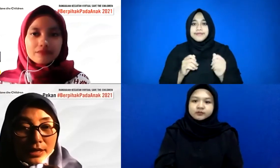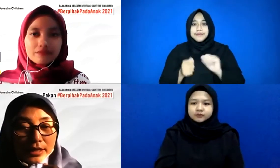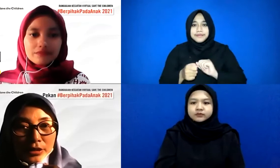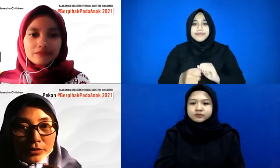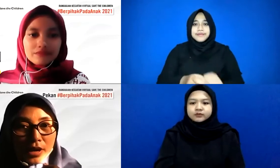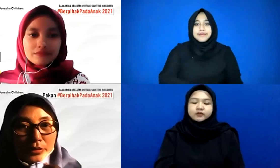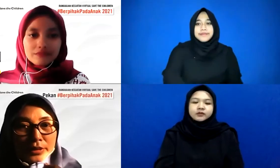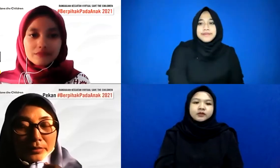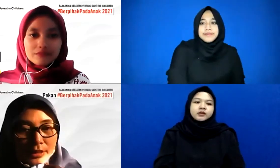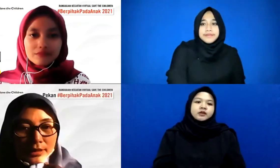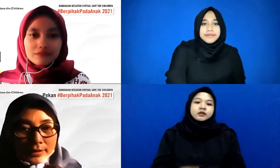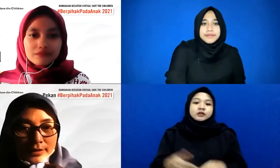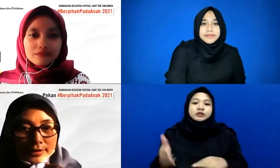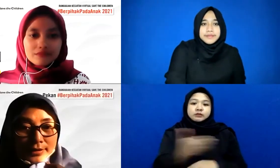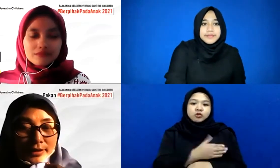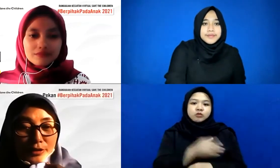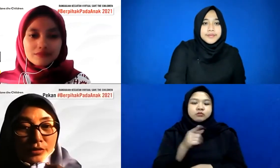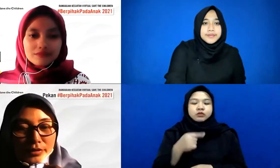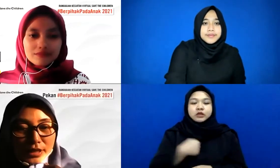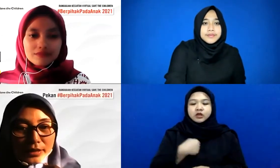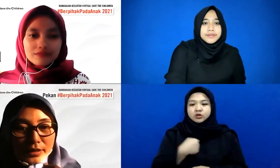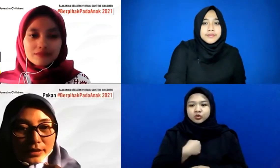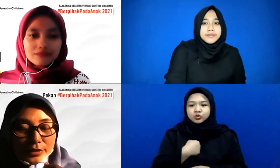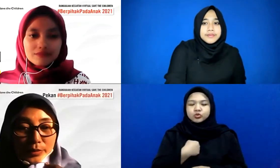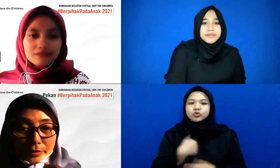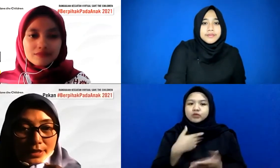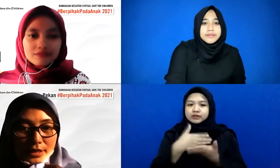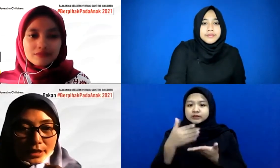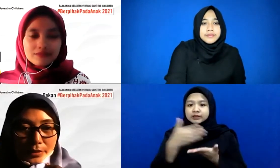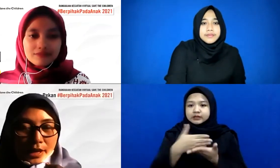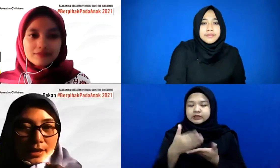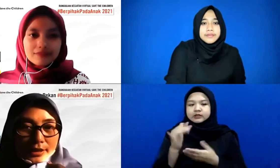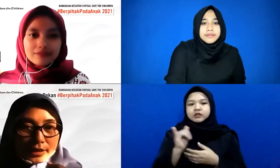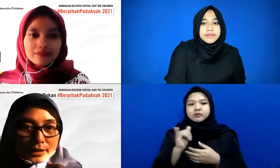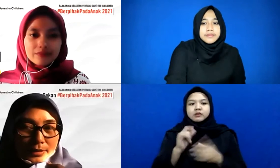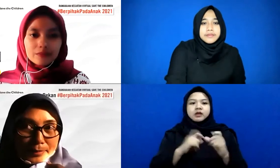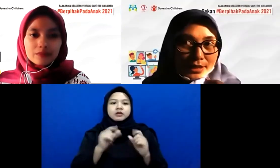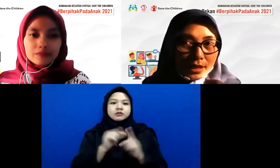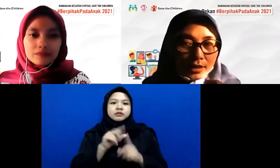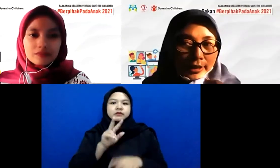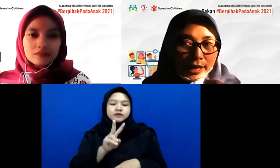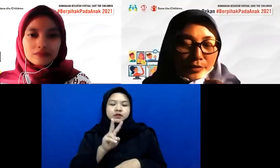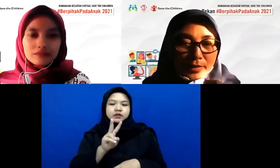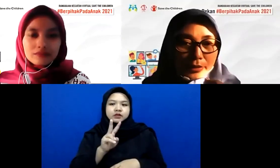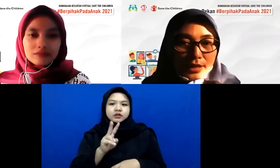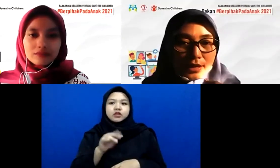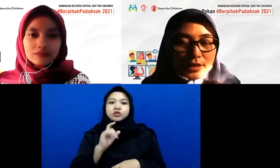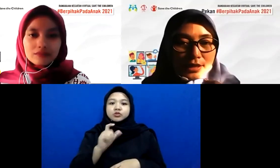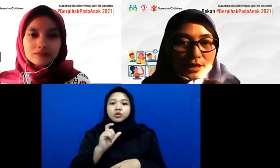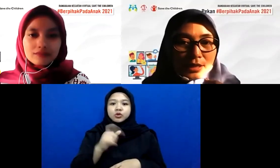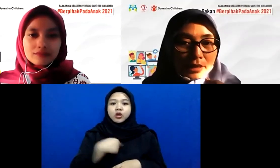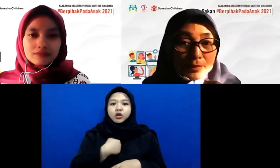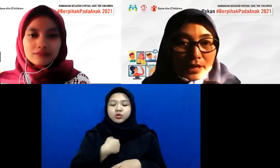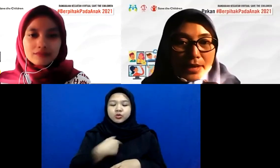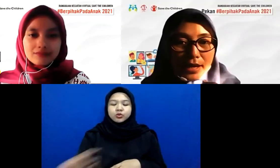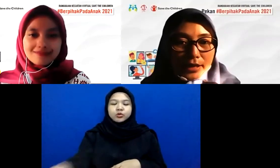melakukan hal itu, aku sempat sharing dulu dengan supervisor gitu. Misal aku melakukan hal ini